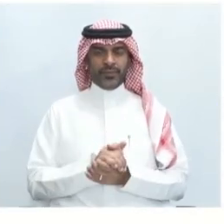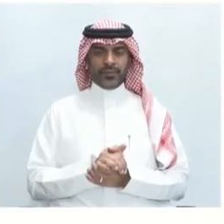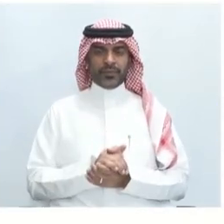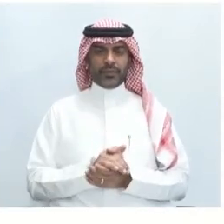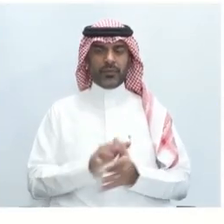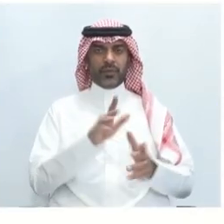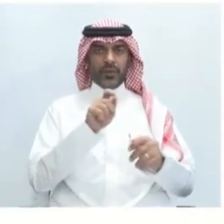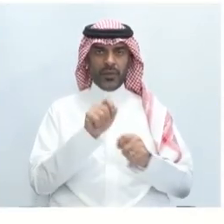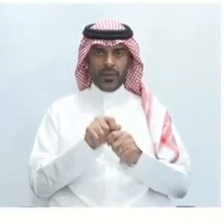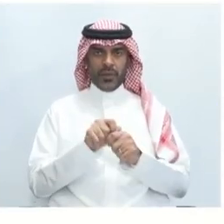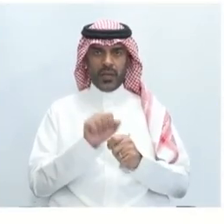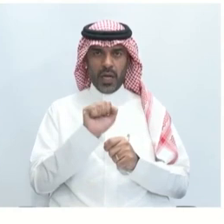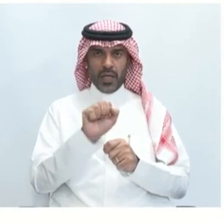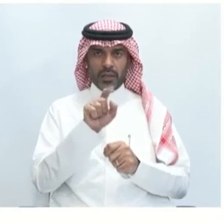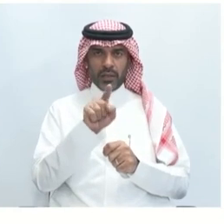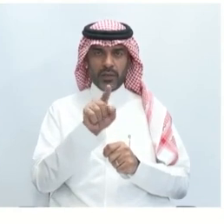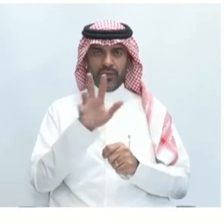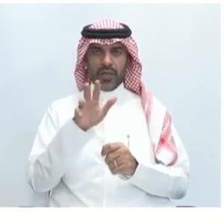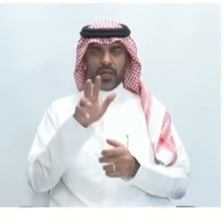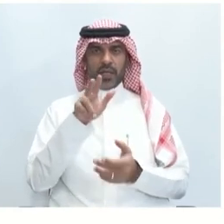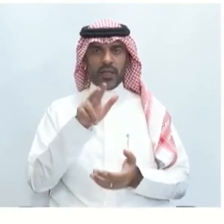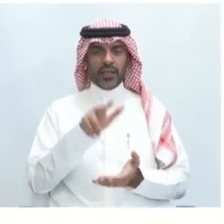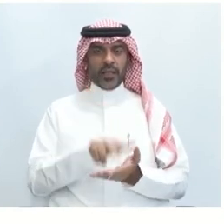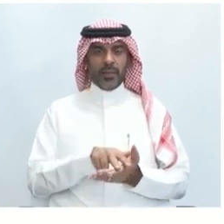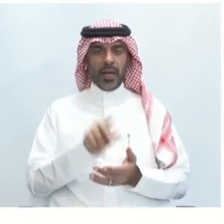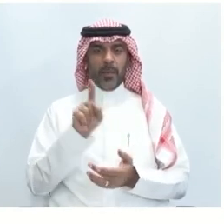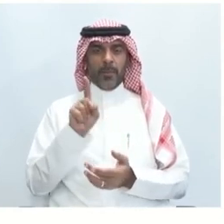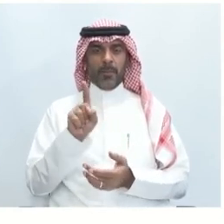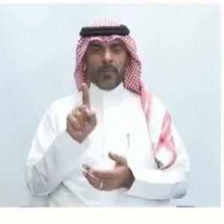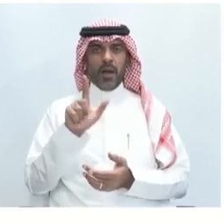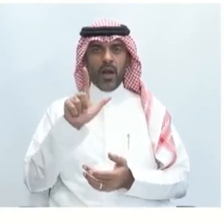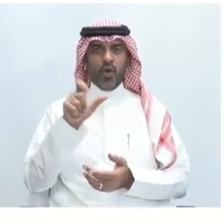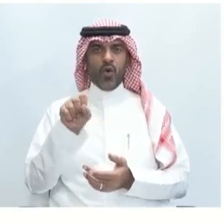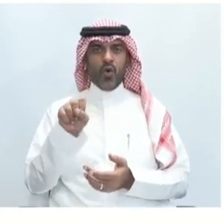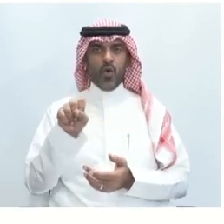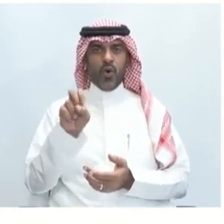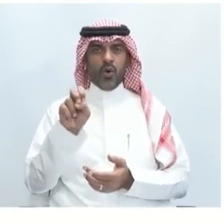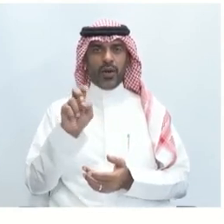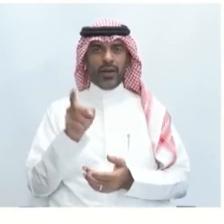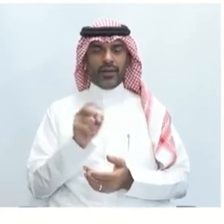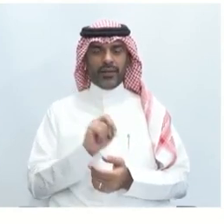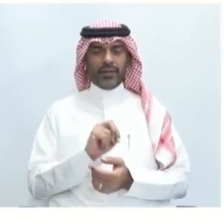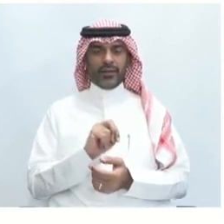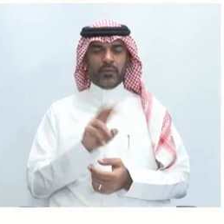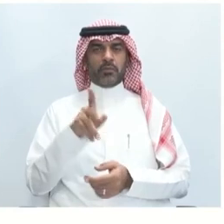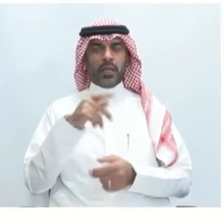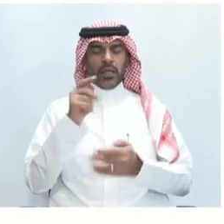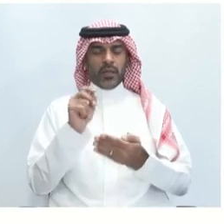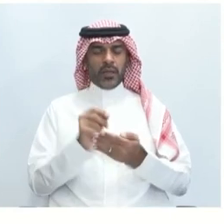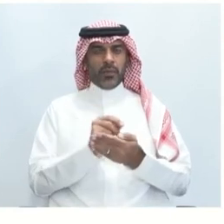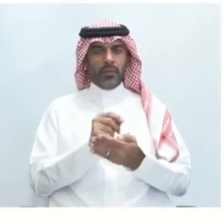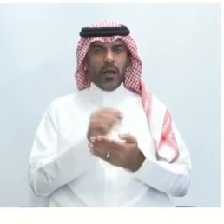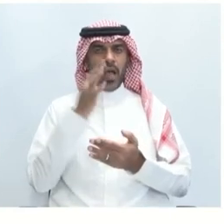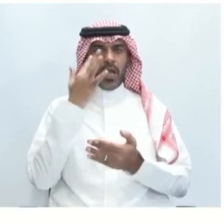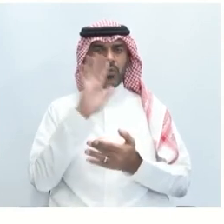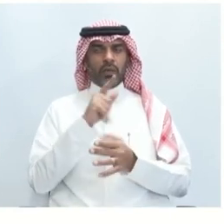فانشئ مدونتك الخاصه باستخدام تطبيق بلوجر ثم انشر مدونتك او تدونتك حول المتاحف في المملكه العربيه